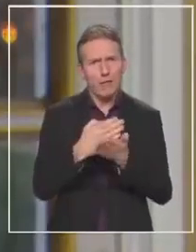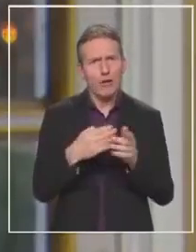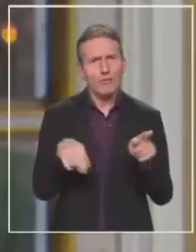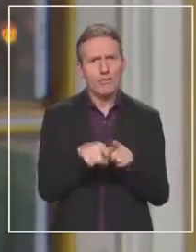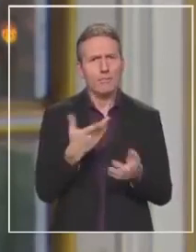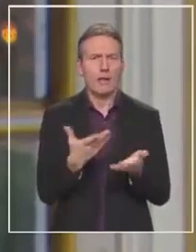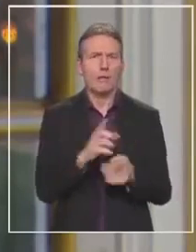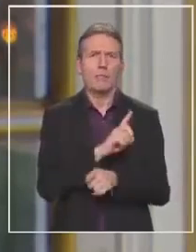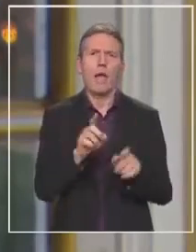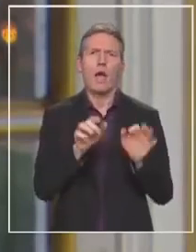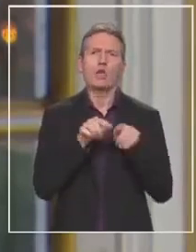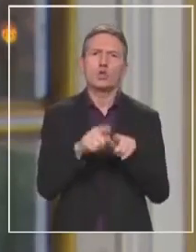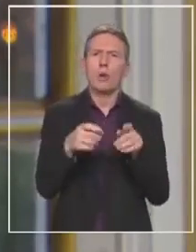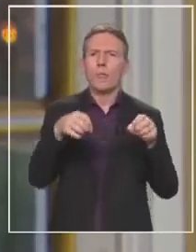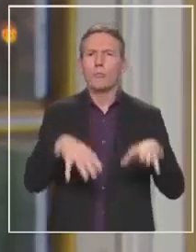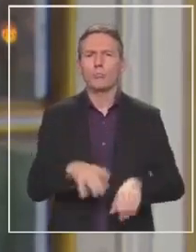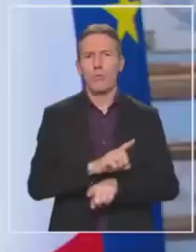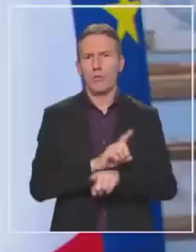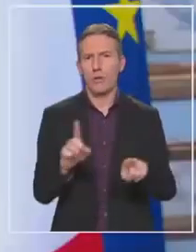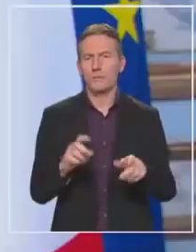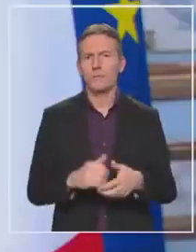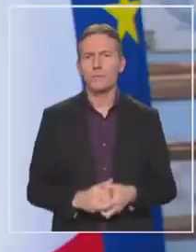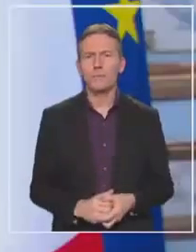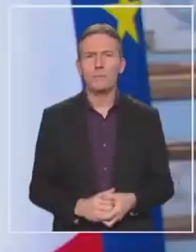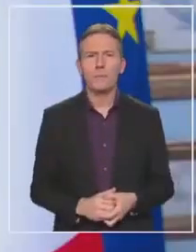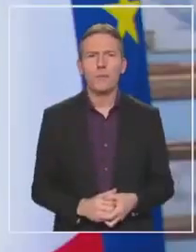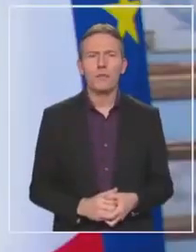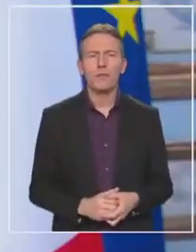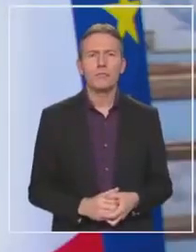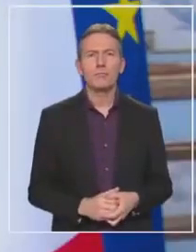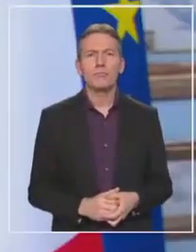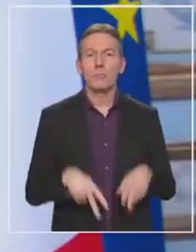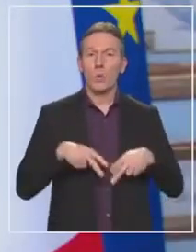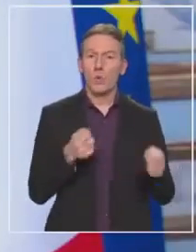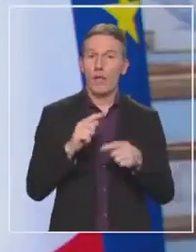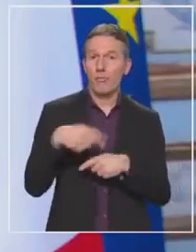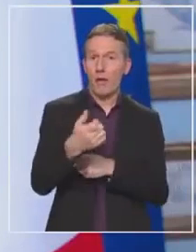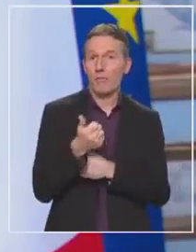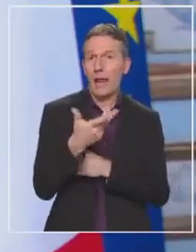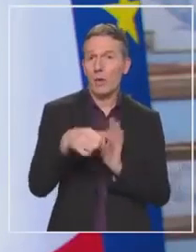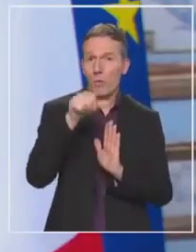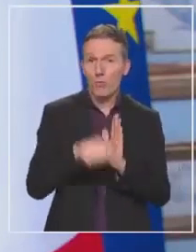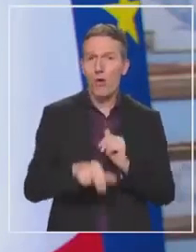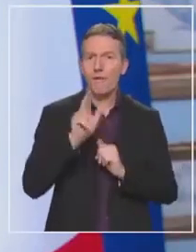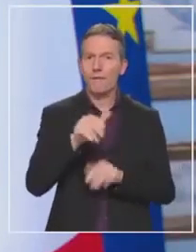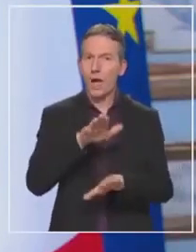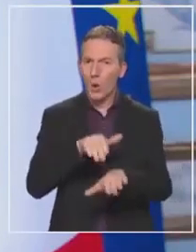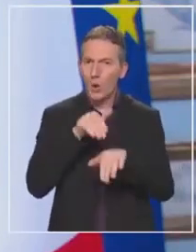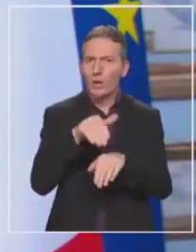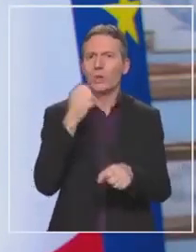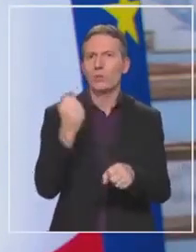saurait justifier aucun renoncement le gouvernement dans les prochains mois devra poursuivre ce travail